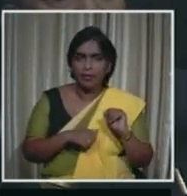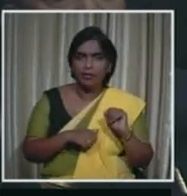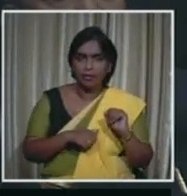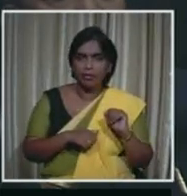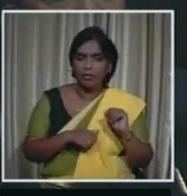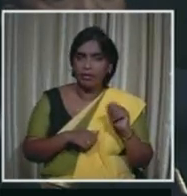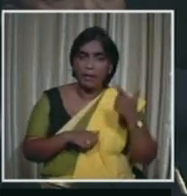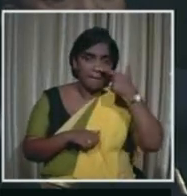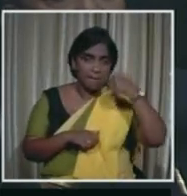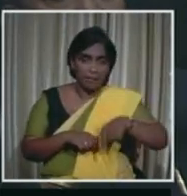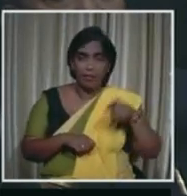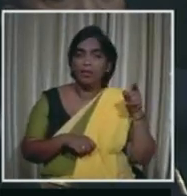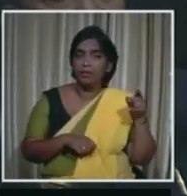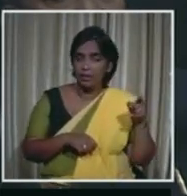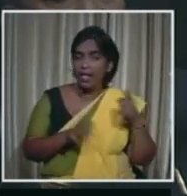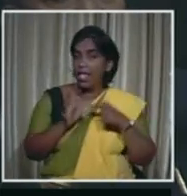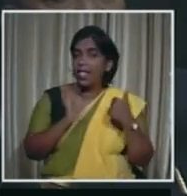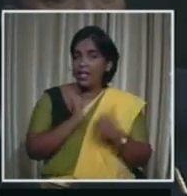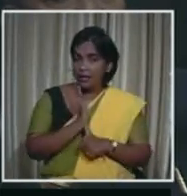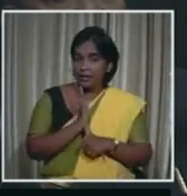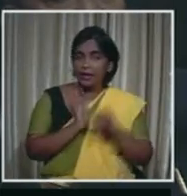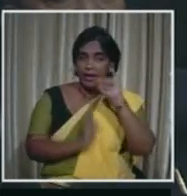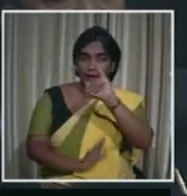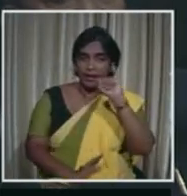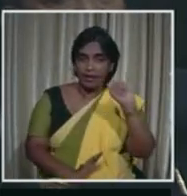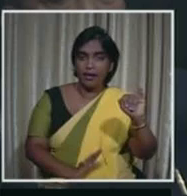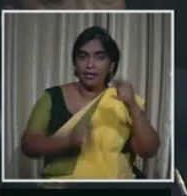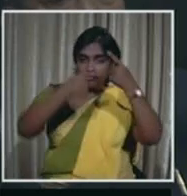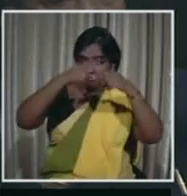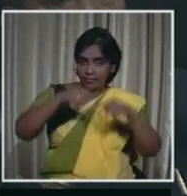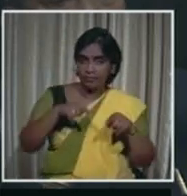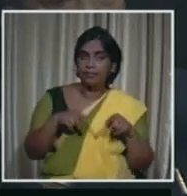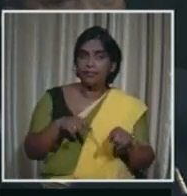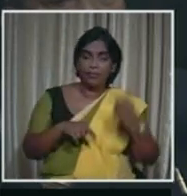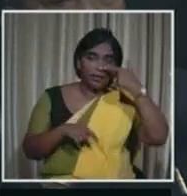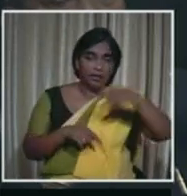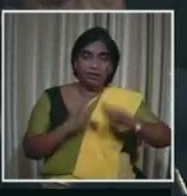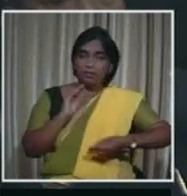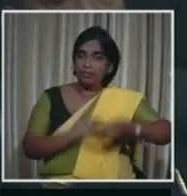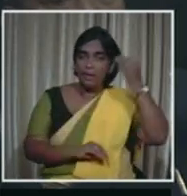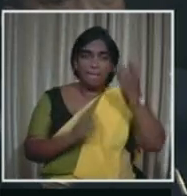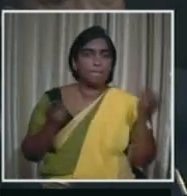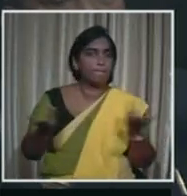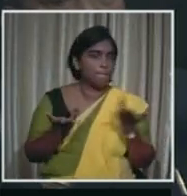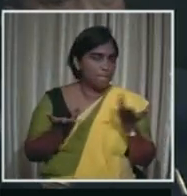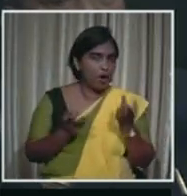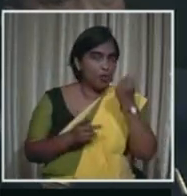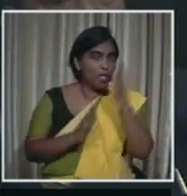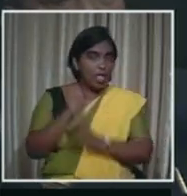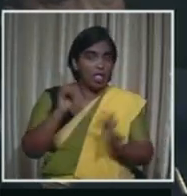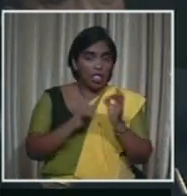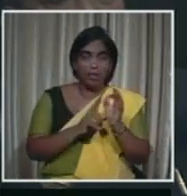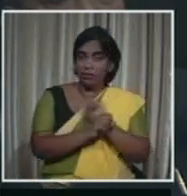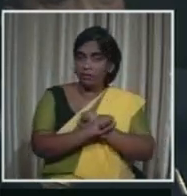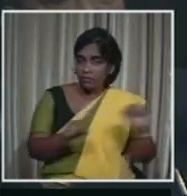සිලෝන් පෙට්‍රෝලියම් කෝපරේෂන් ඇක්ට් එකේ 66 වෙනි වගන්තියට අනුව තෙල් මිල වැඩි කරන්න බැහැ මුදල්